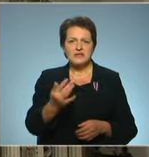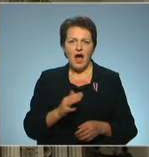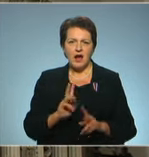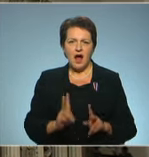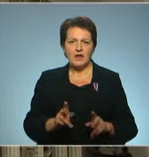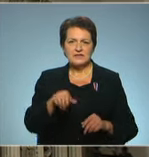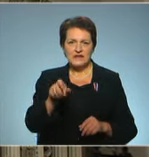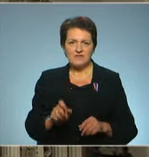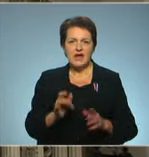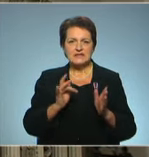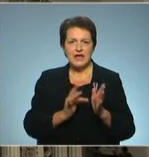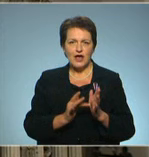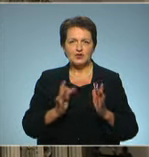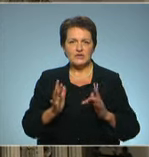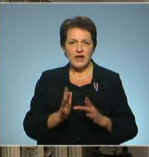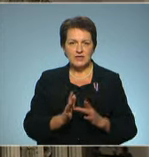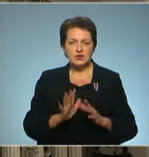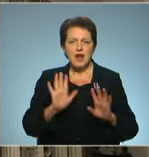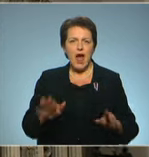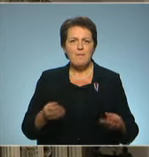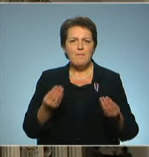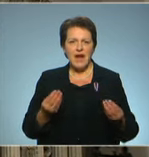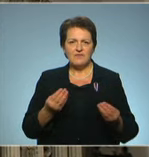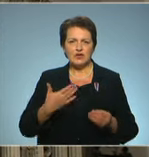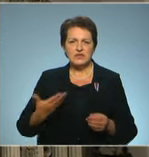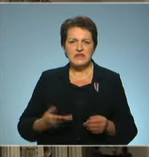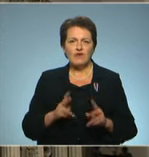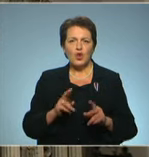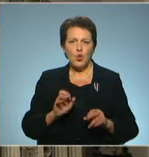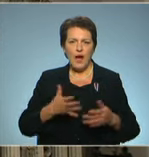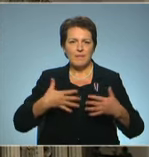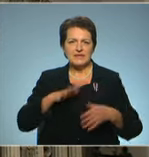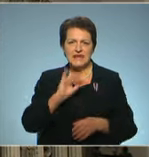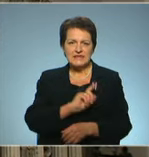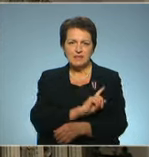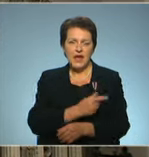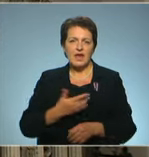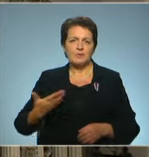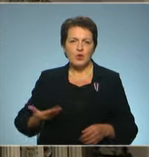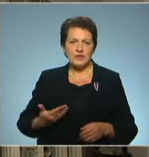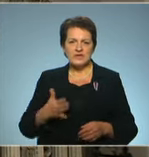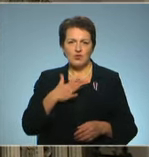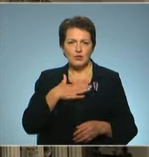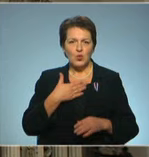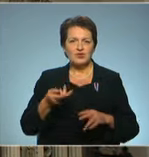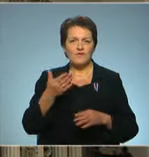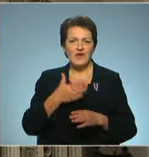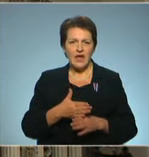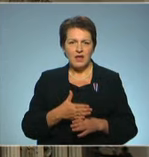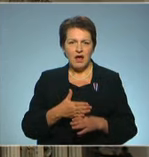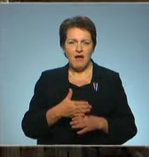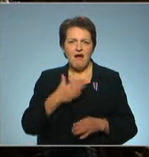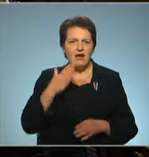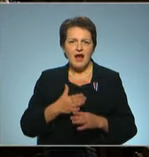cilvēks, Jēzus Kristus, lai perfekto dzīvi, ko mēs nespējām nodzīvot mūsu vietā.